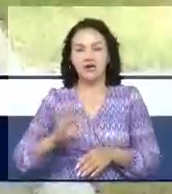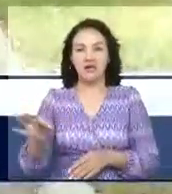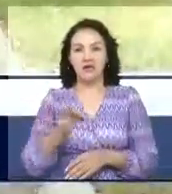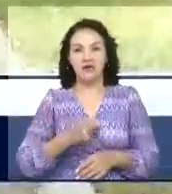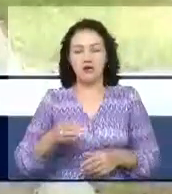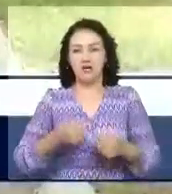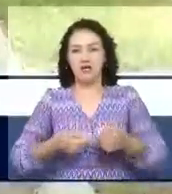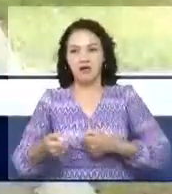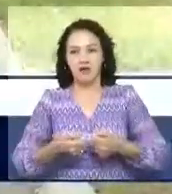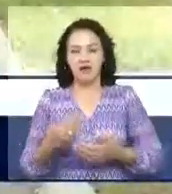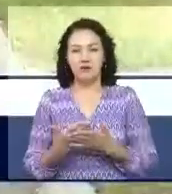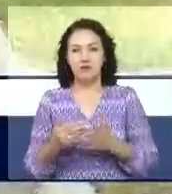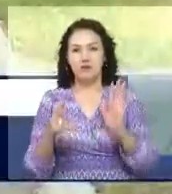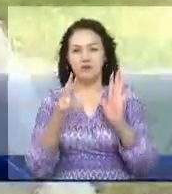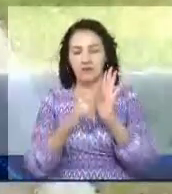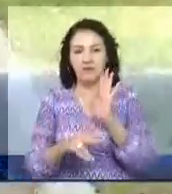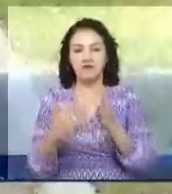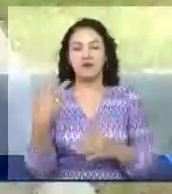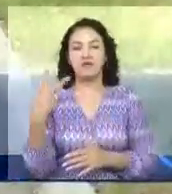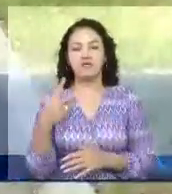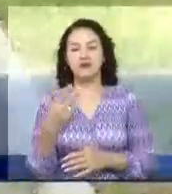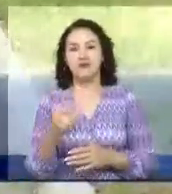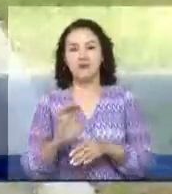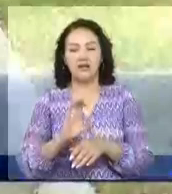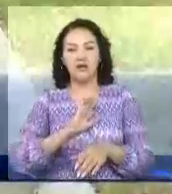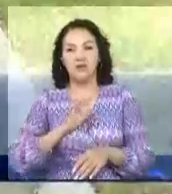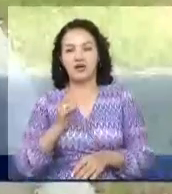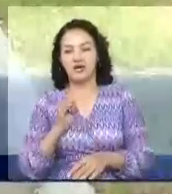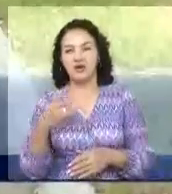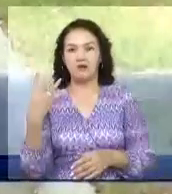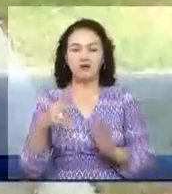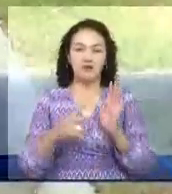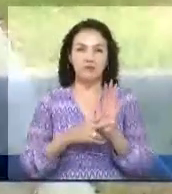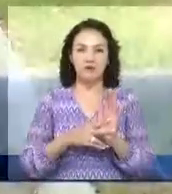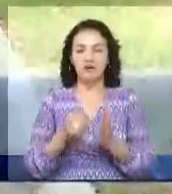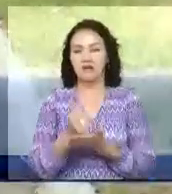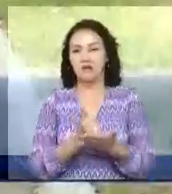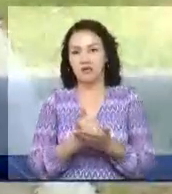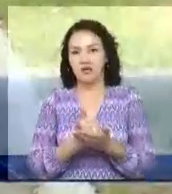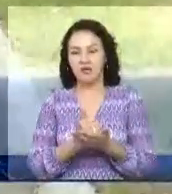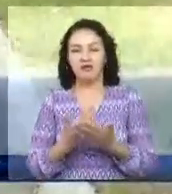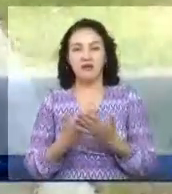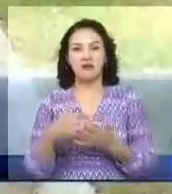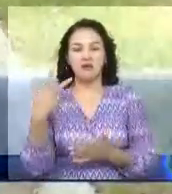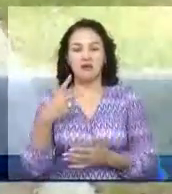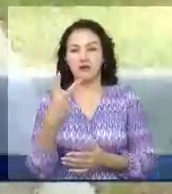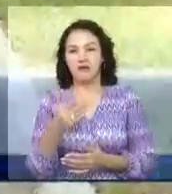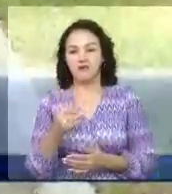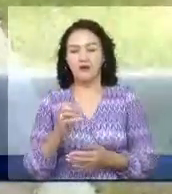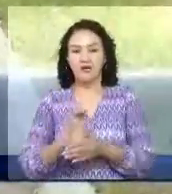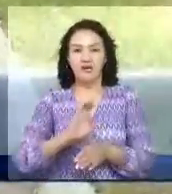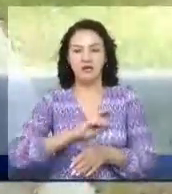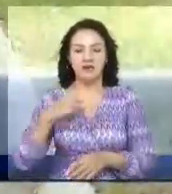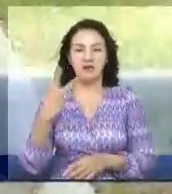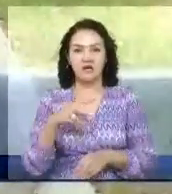области. В этом году их будет 80, 32 гранта по бакалавриату и 48 на резидентуру. Из 32 грантов